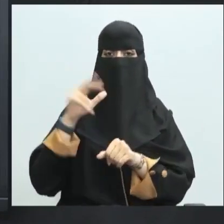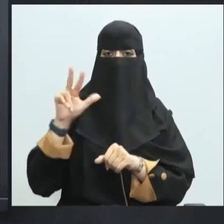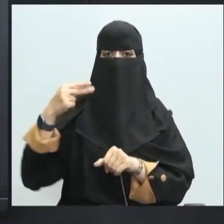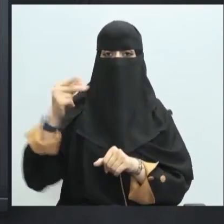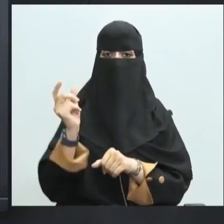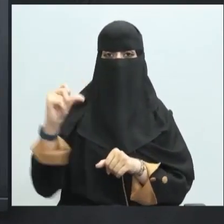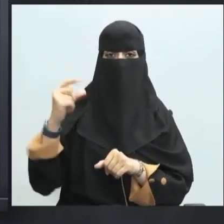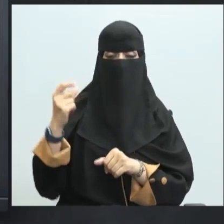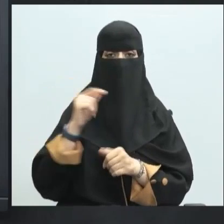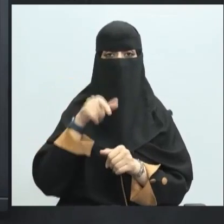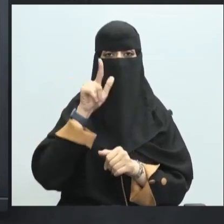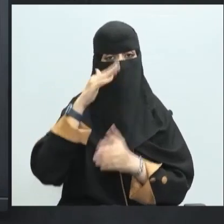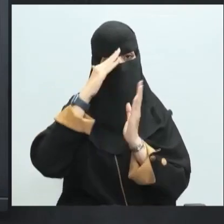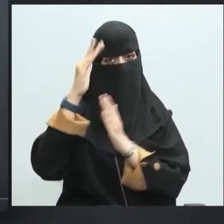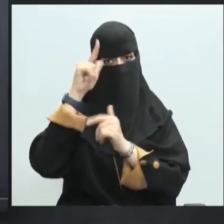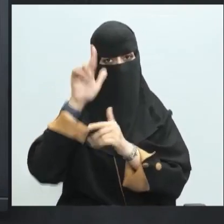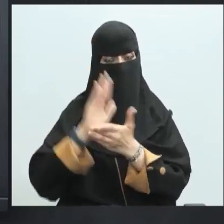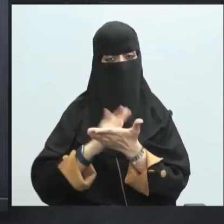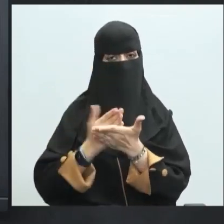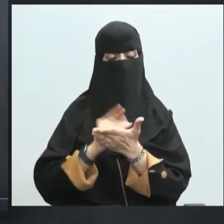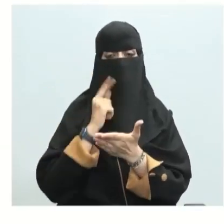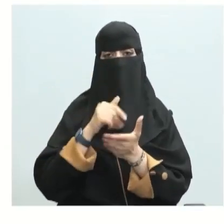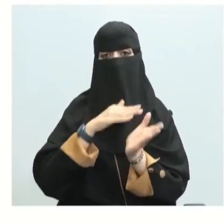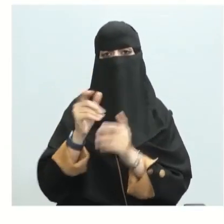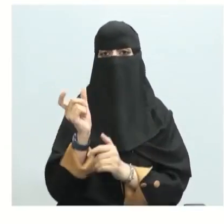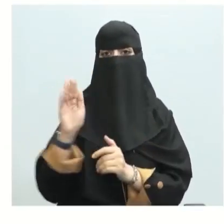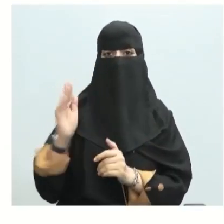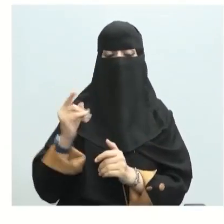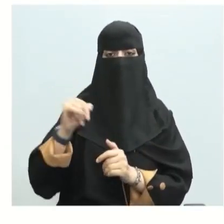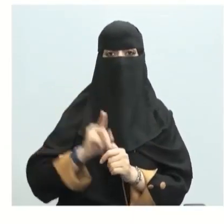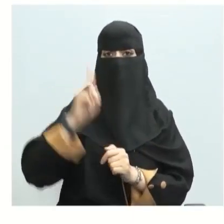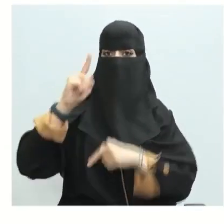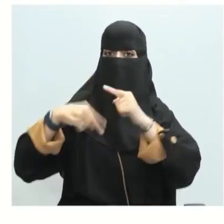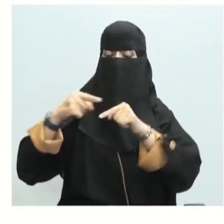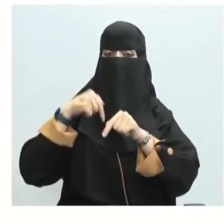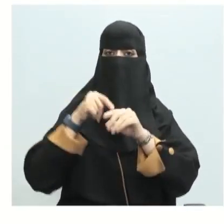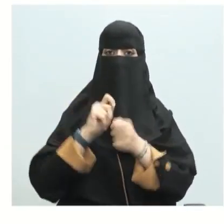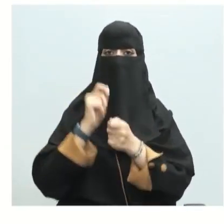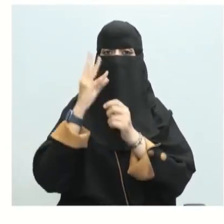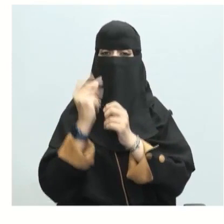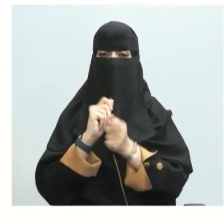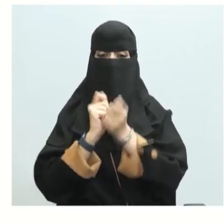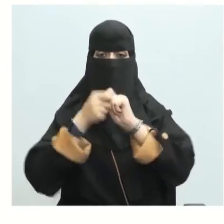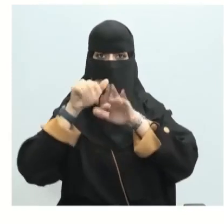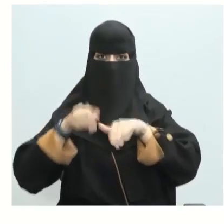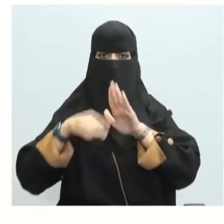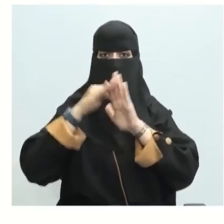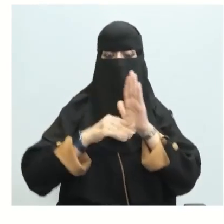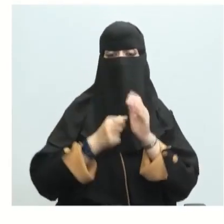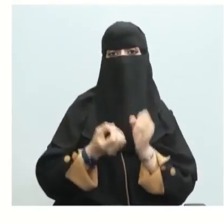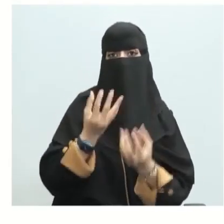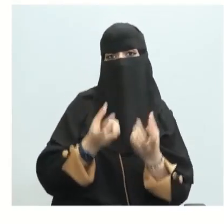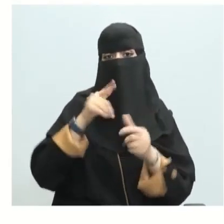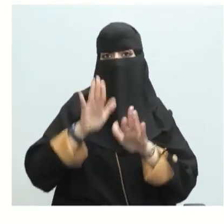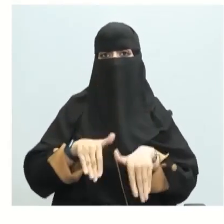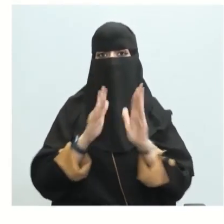العتيبي ونرحب باستاذه لغه الاشاره نسرين النصار باذن الله اليوم سيكون درسنا عن حساب التغير في المحتوى الحراري